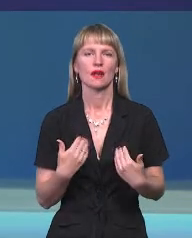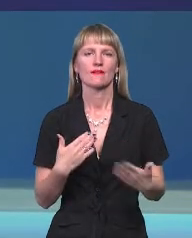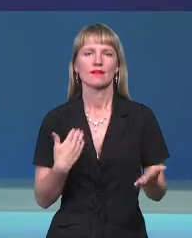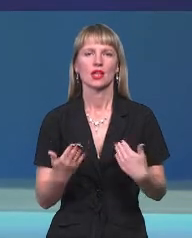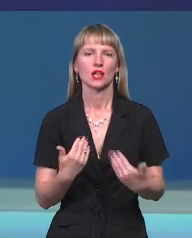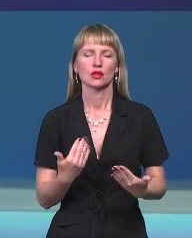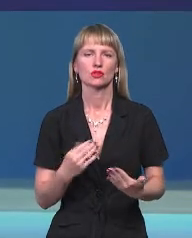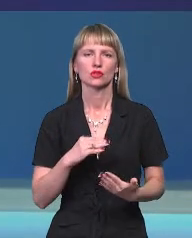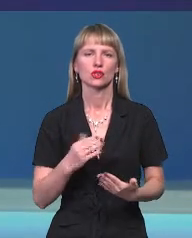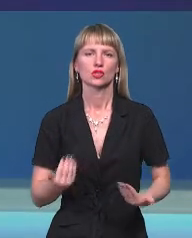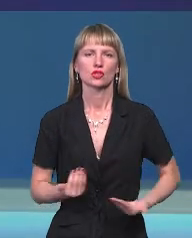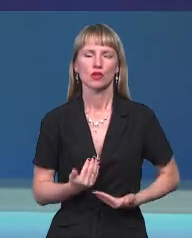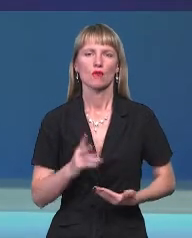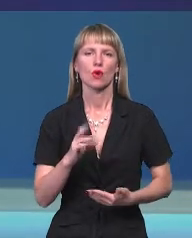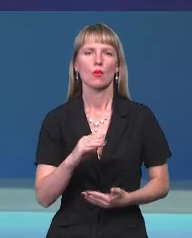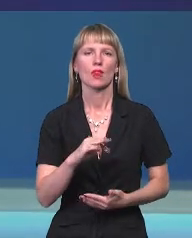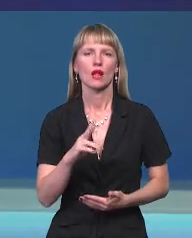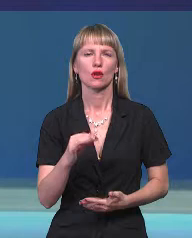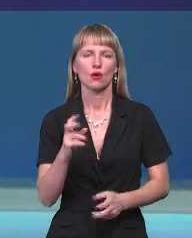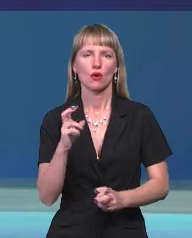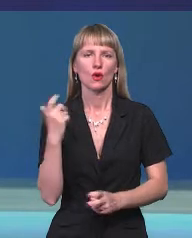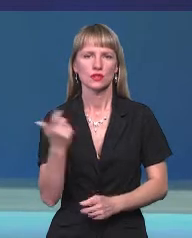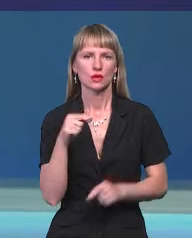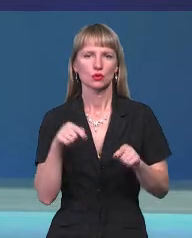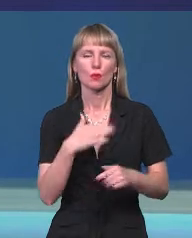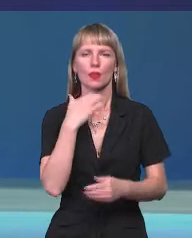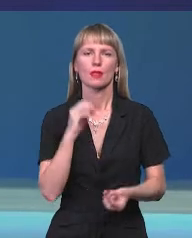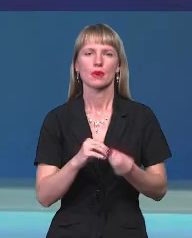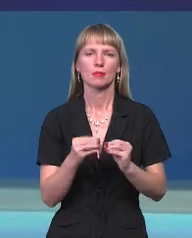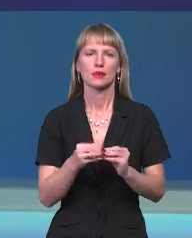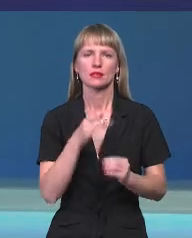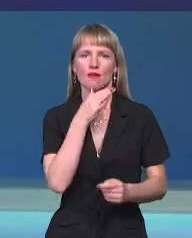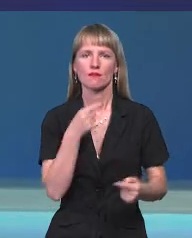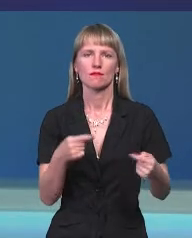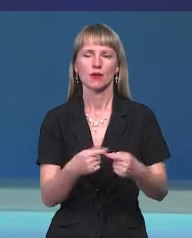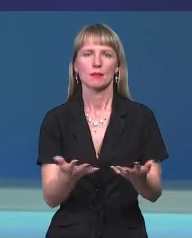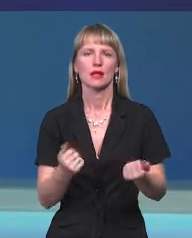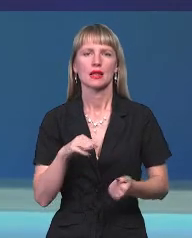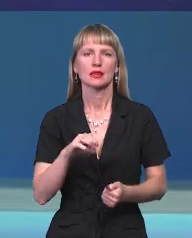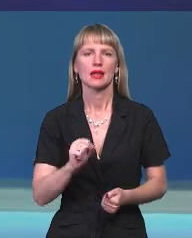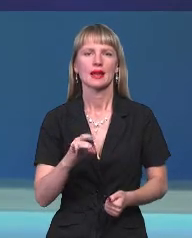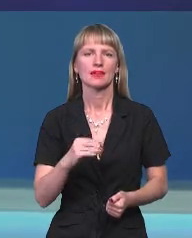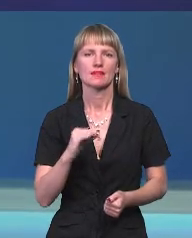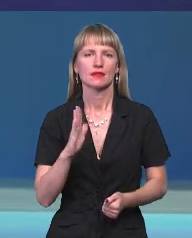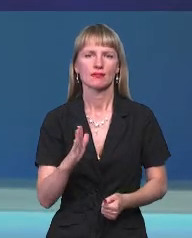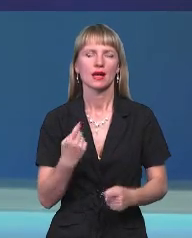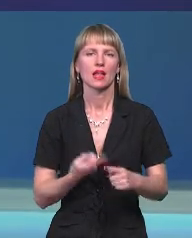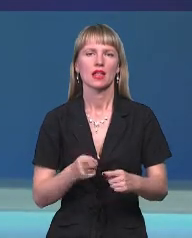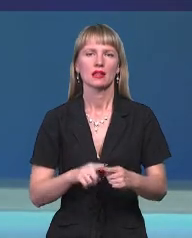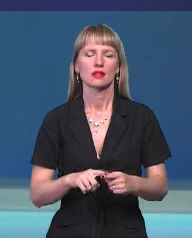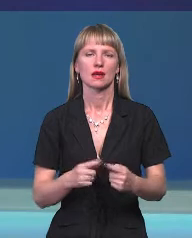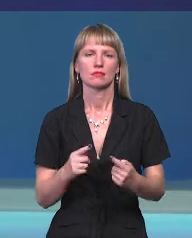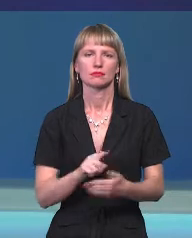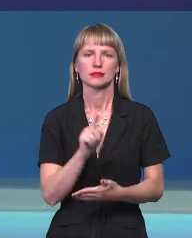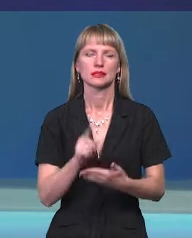Відносно житлово-комунального господарства, тут багато проблем пов'язано з своєчасним прийняттям тарифів. Це дуже таке